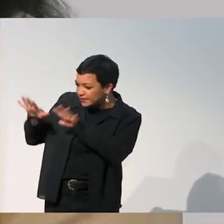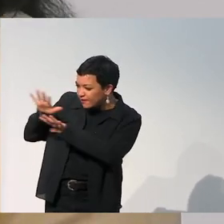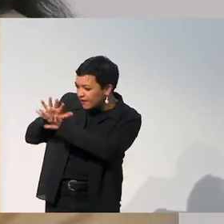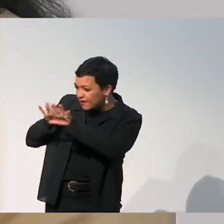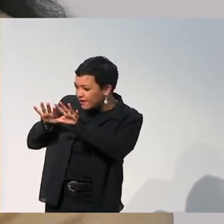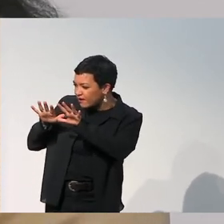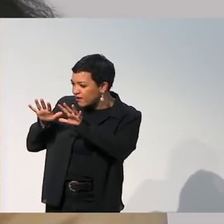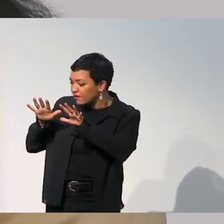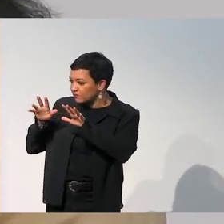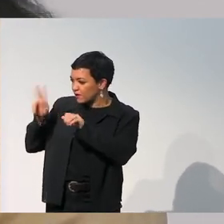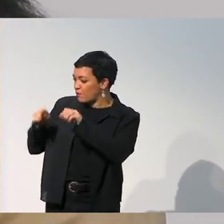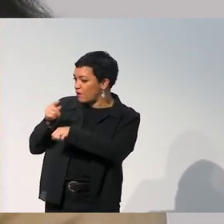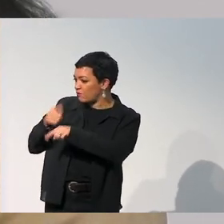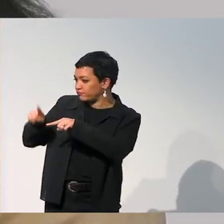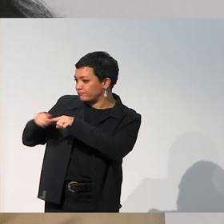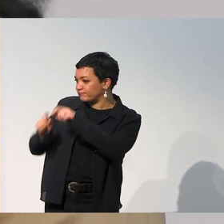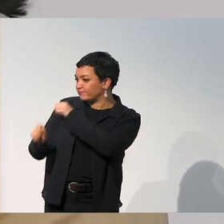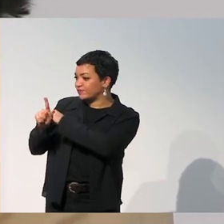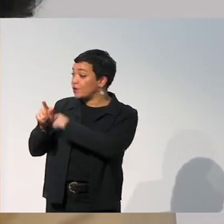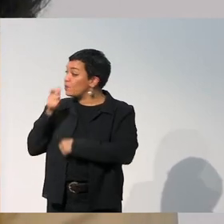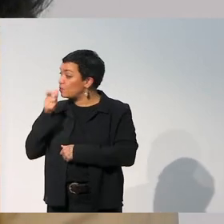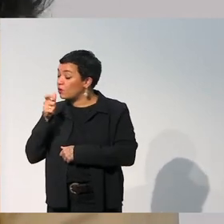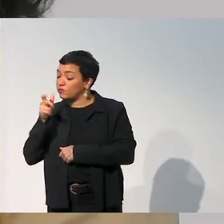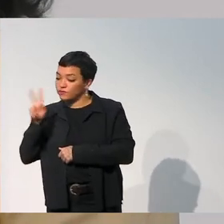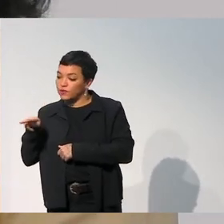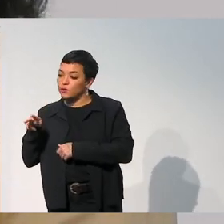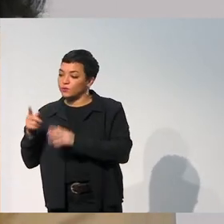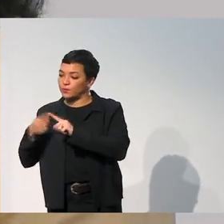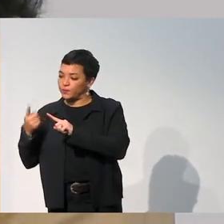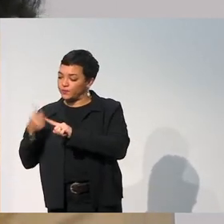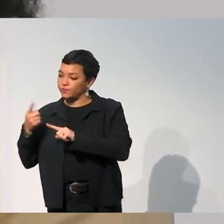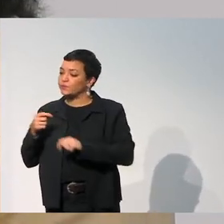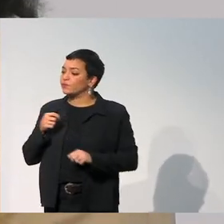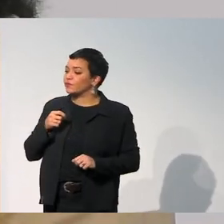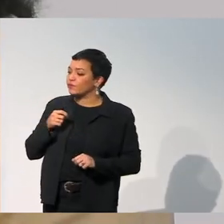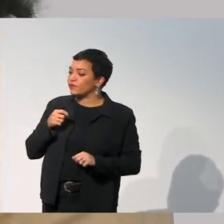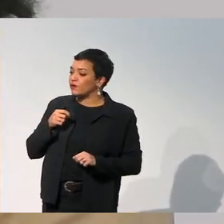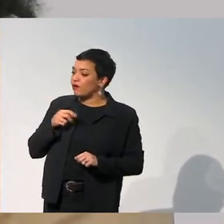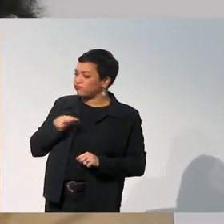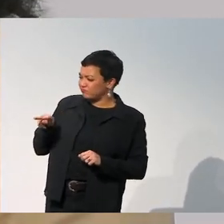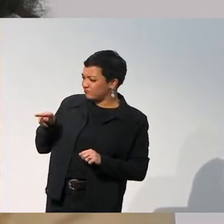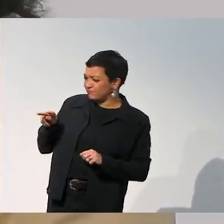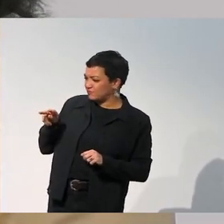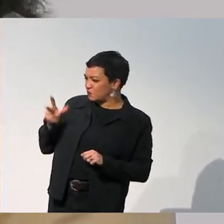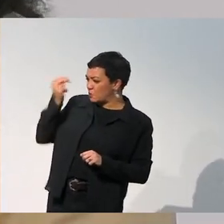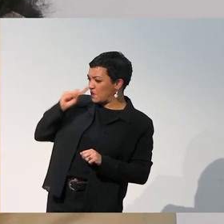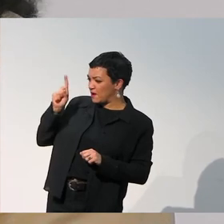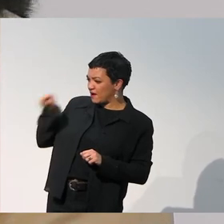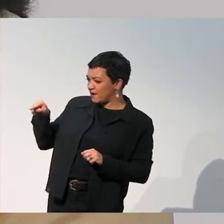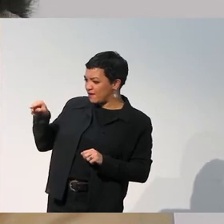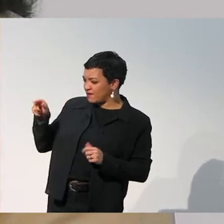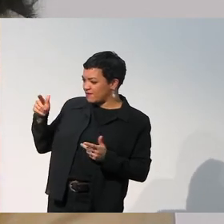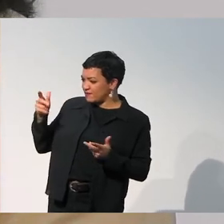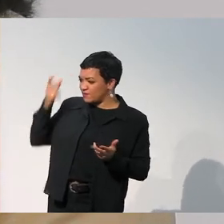complètement étrangère, les mots sont importants, et qui d'ailleurs ne le comprenait pas davantage que lui ne la